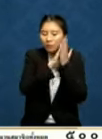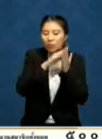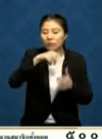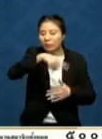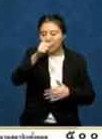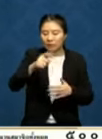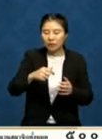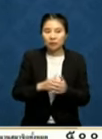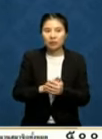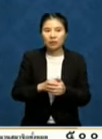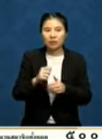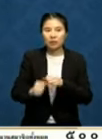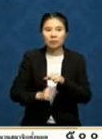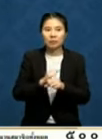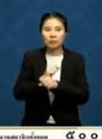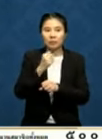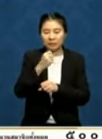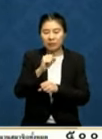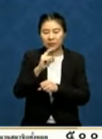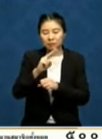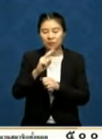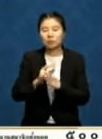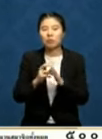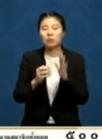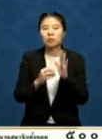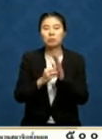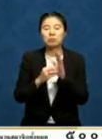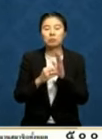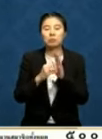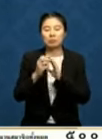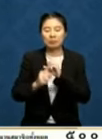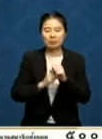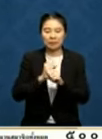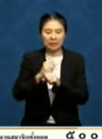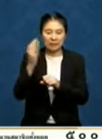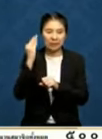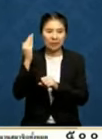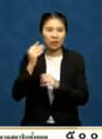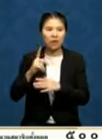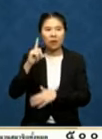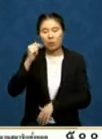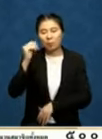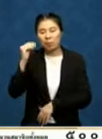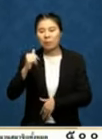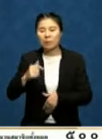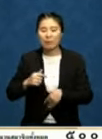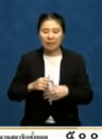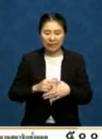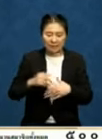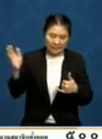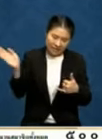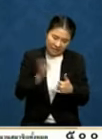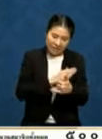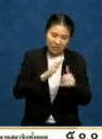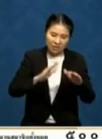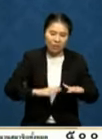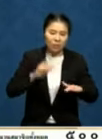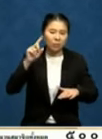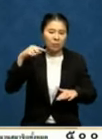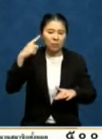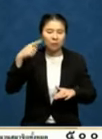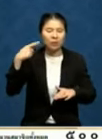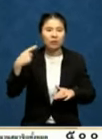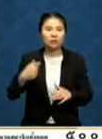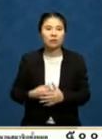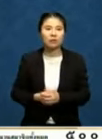ายุ12ขวบท่านนึงที่เขตบางเขนกทม.เมื่อปีที่แล้วที่ต้องเห็นพ่อแม่นั้นทำร้ายน้องสาวตนเองจนเสียชีวิตต่อหน้า